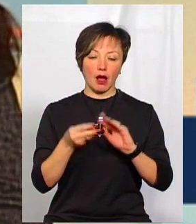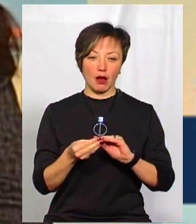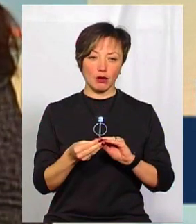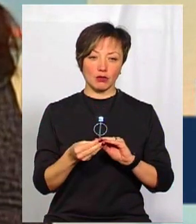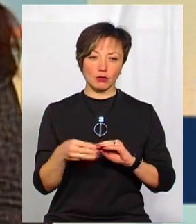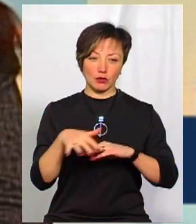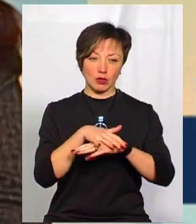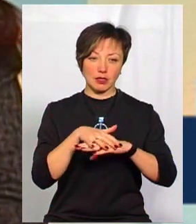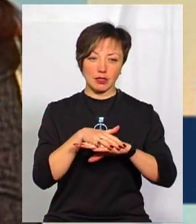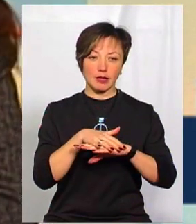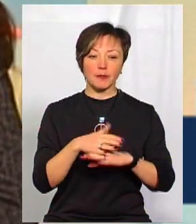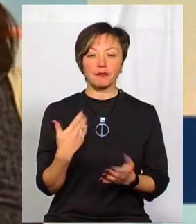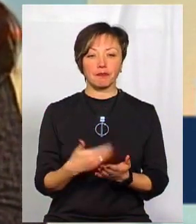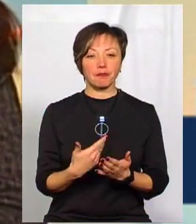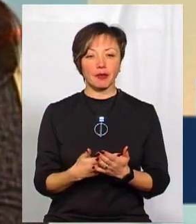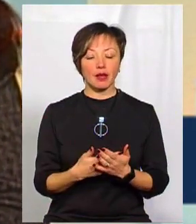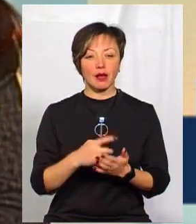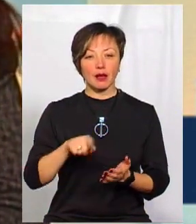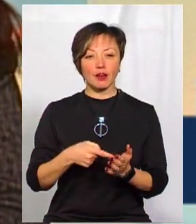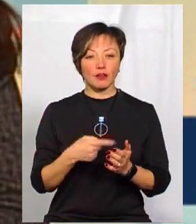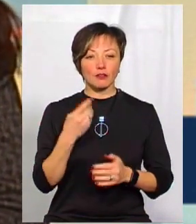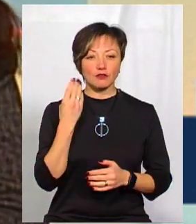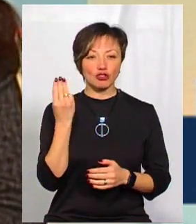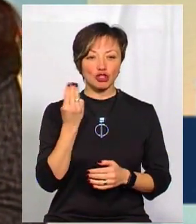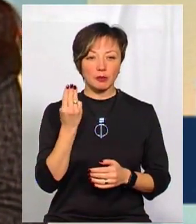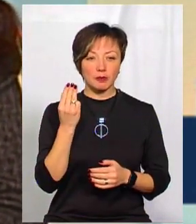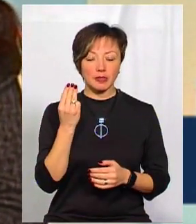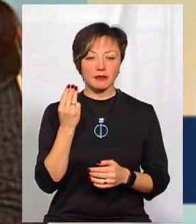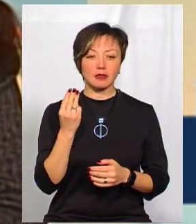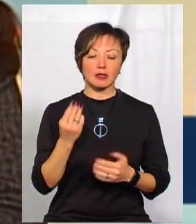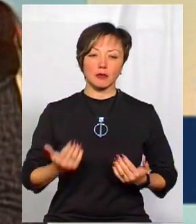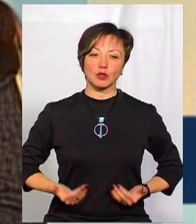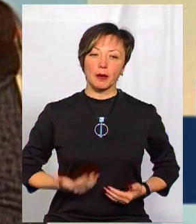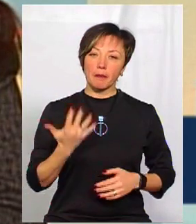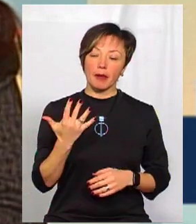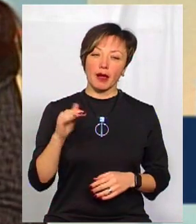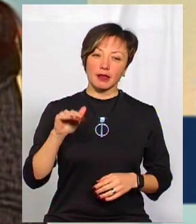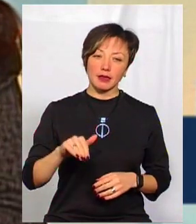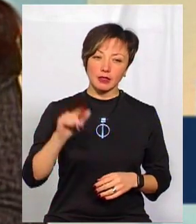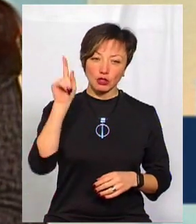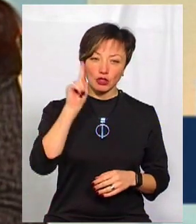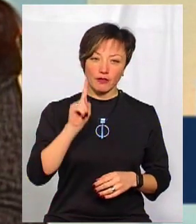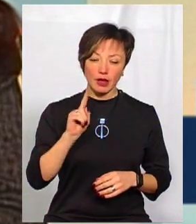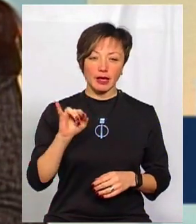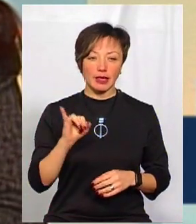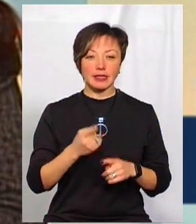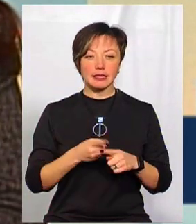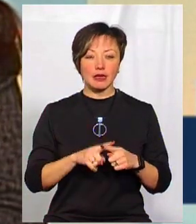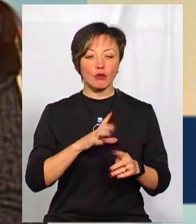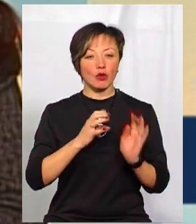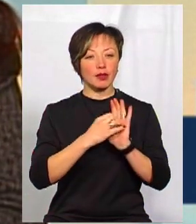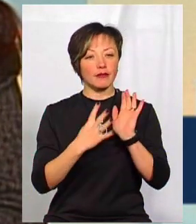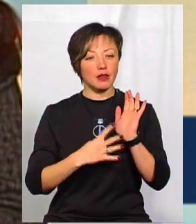загальної кількості. Наприклад, в Шепетівці це проживало майже 5 тисяч євреїв, і це